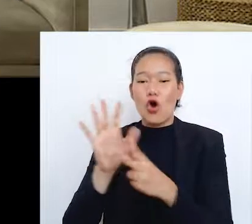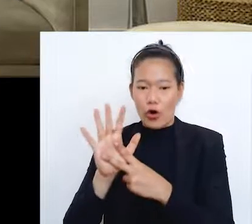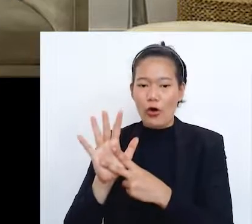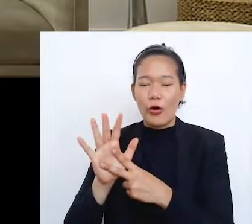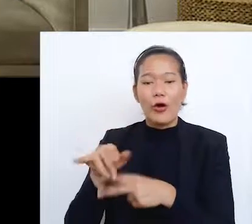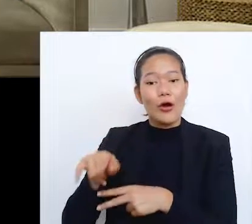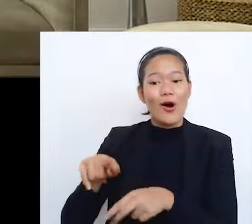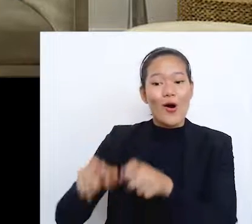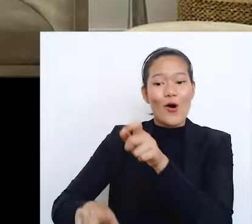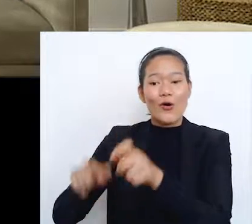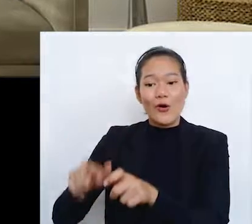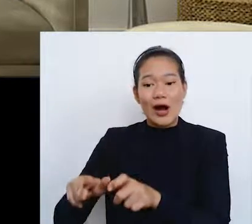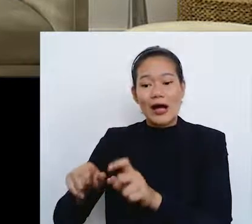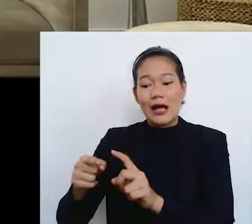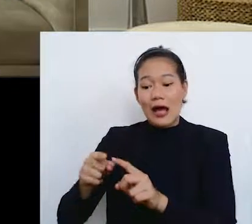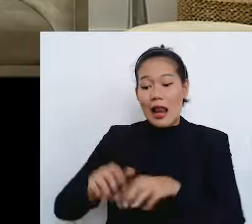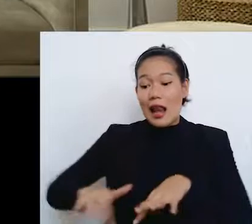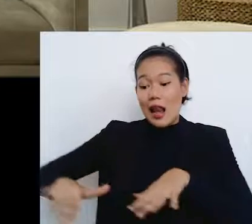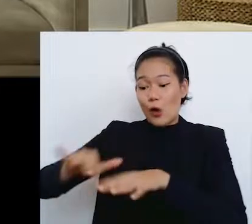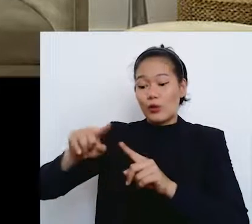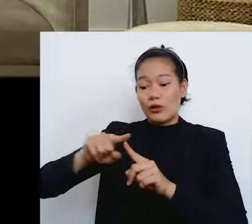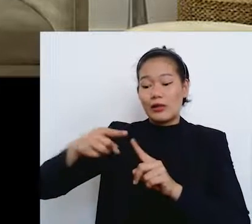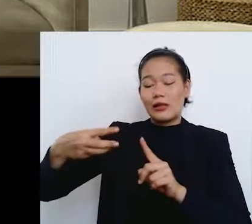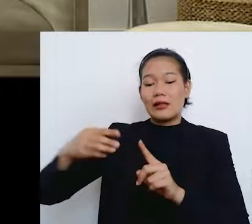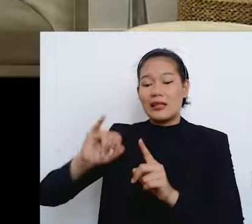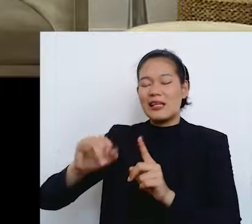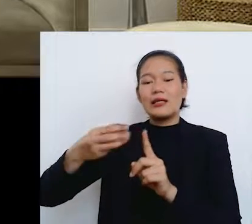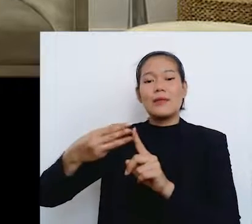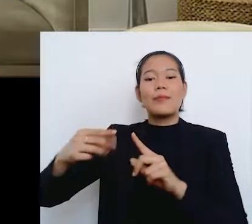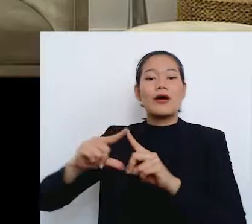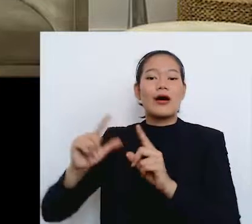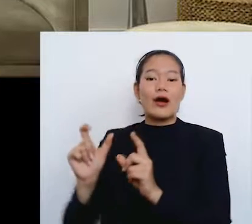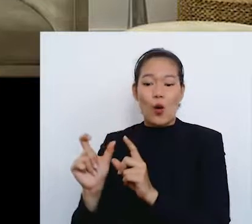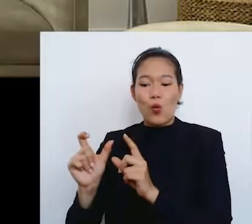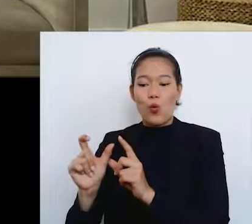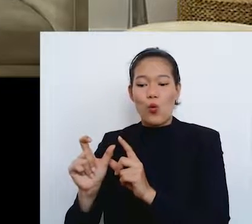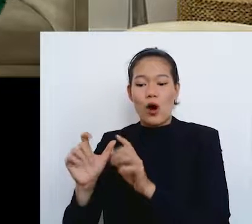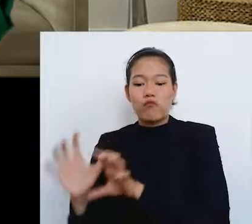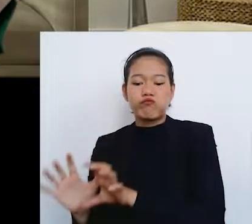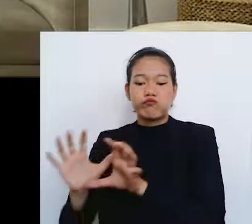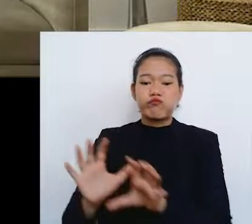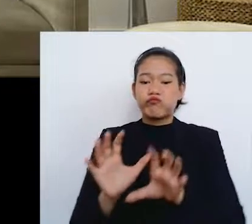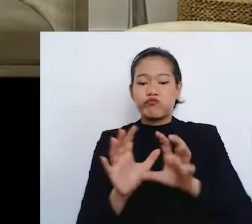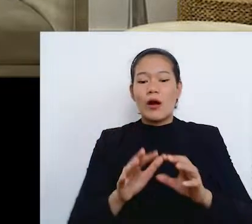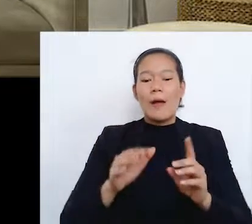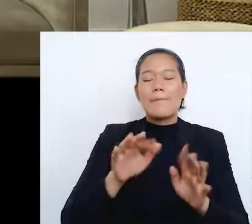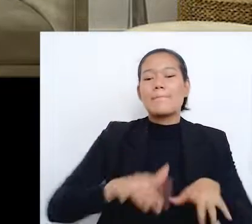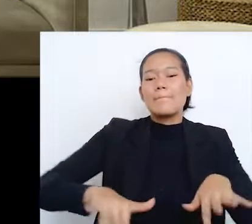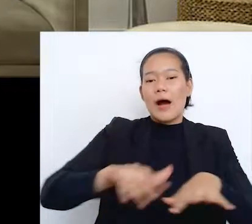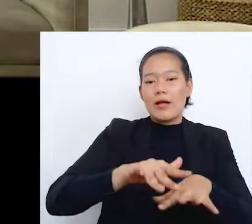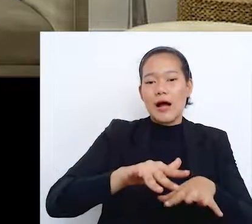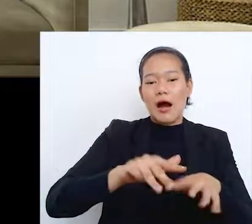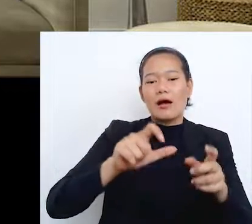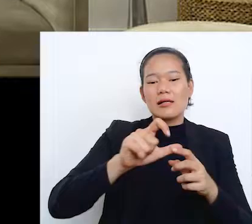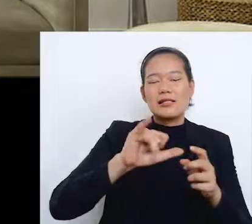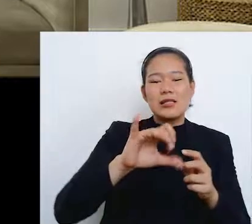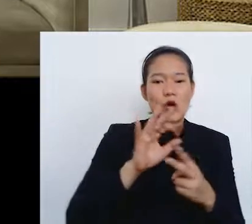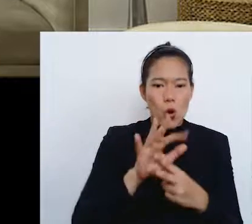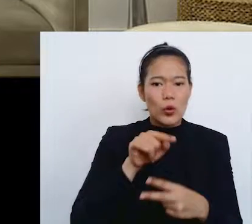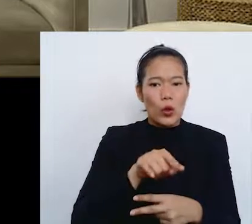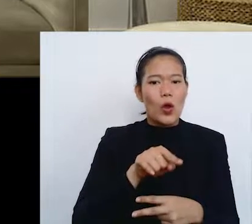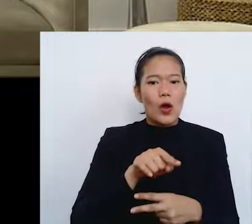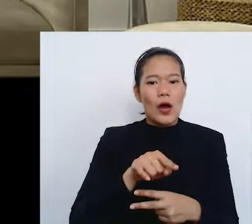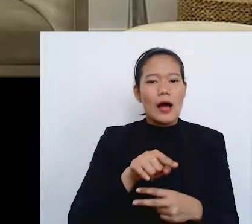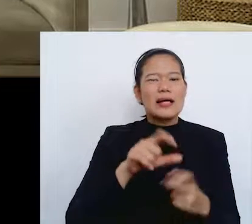bahwa mereka berangkat dari Laut Teberau dan mereka melewati padang gurun Syur, dan selama